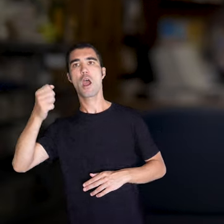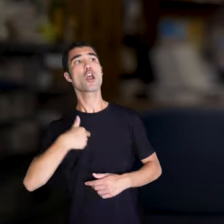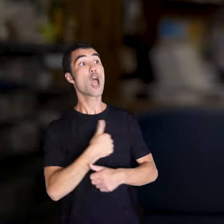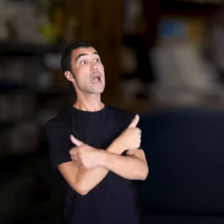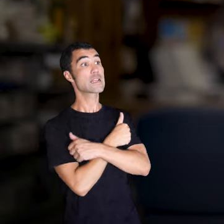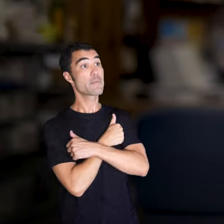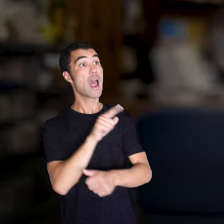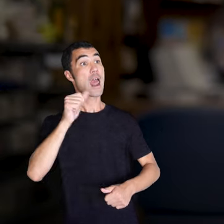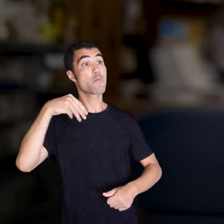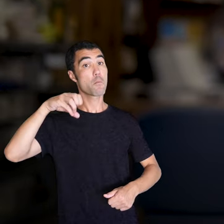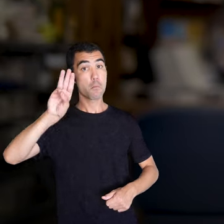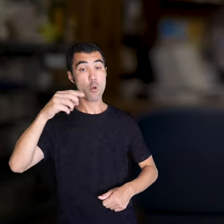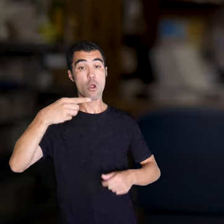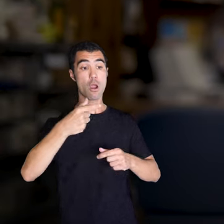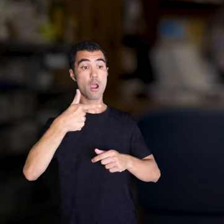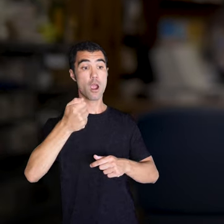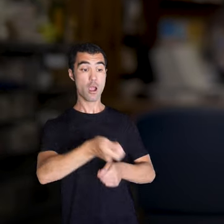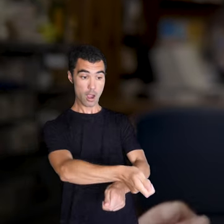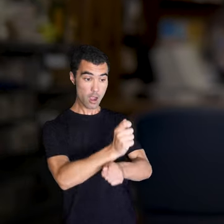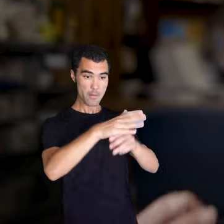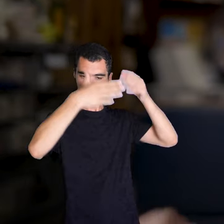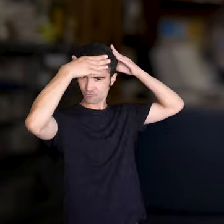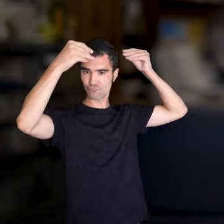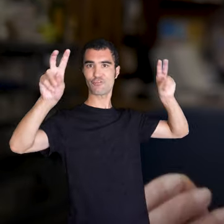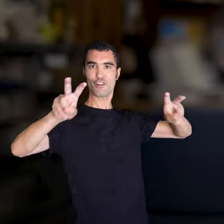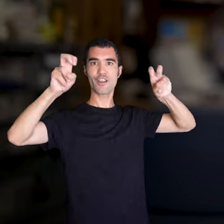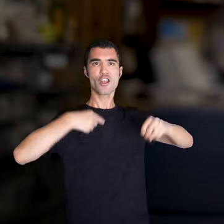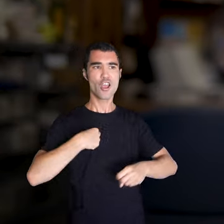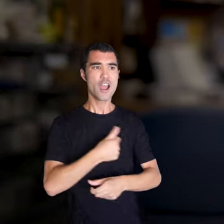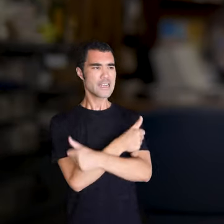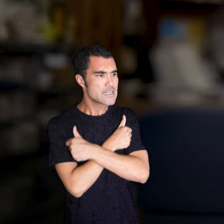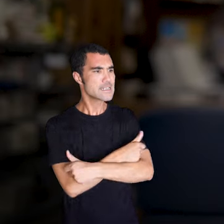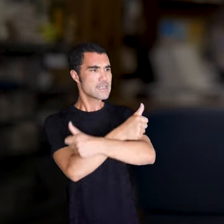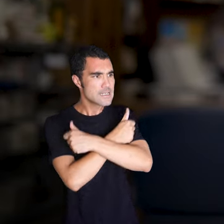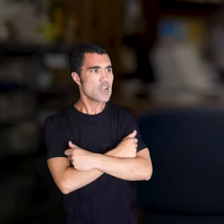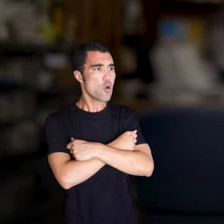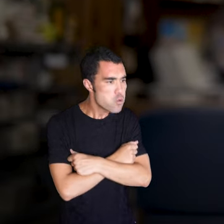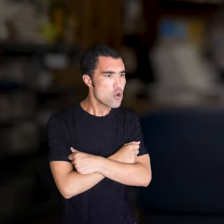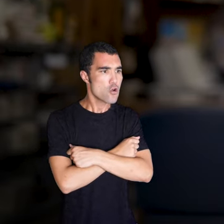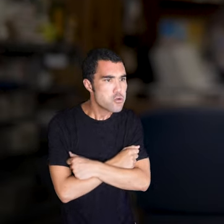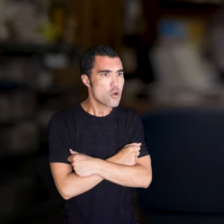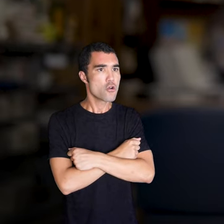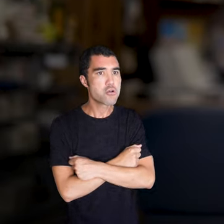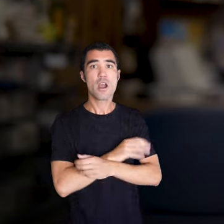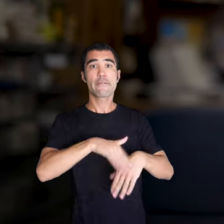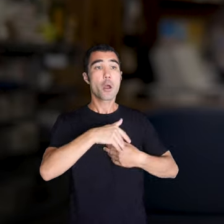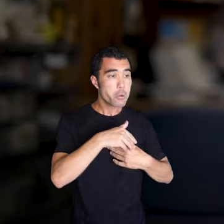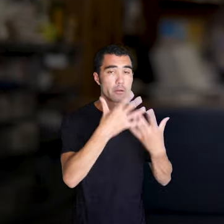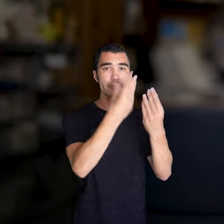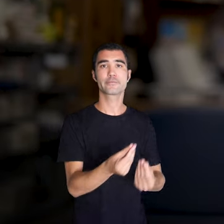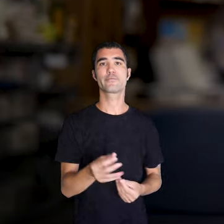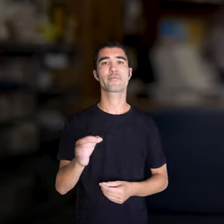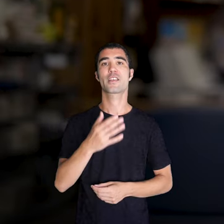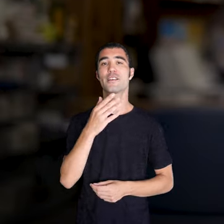ser llampugues per fer-me un capot nou. Tant he volgut bufar en el brau que justament en guany no n'hi ha hagudes. I un altre que de virot si